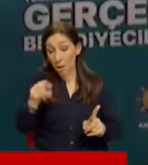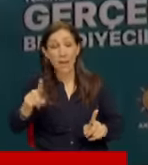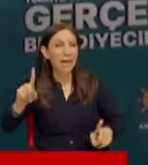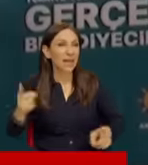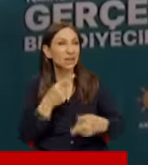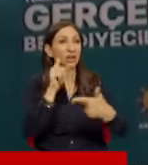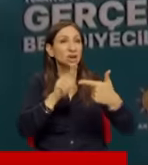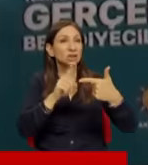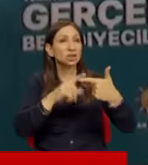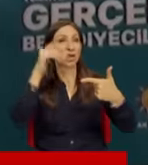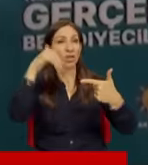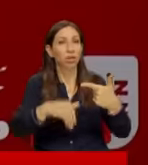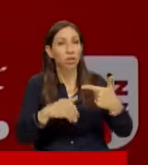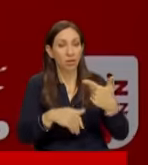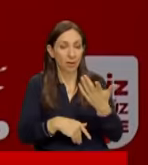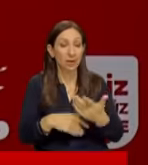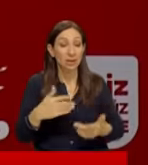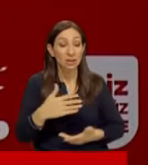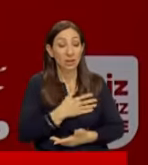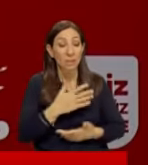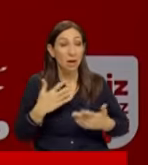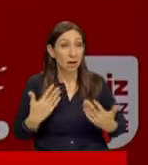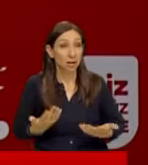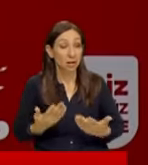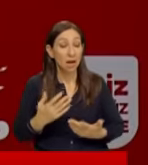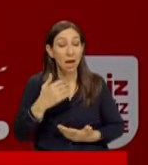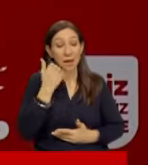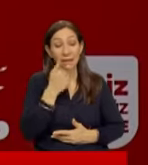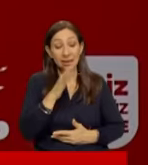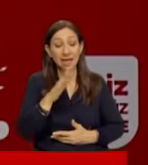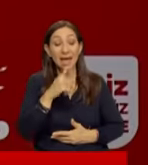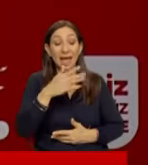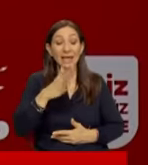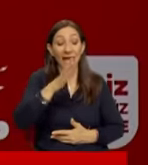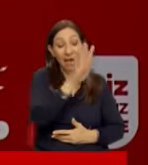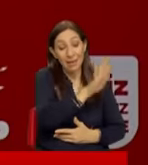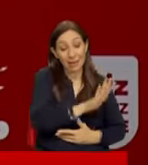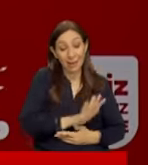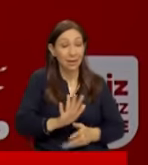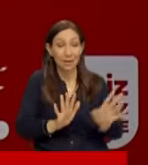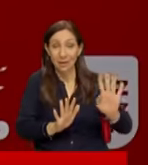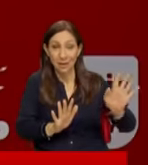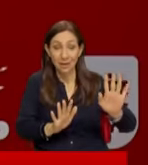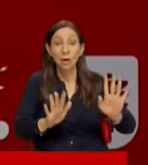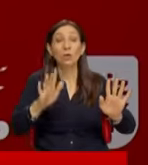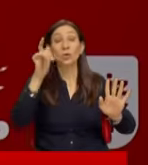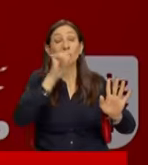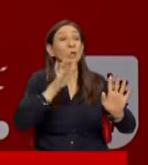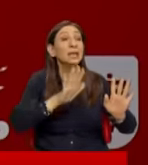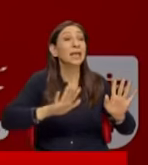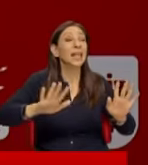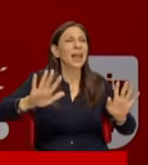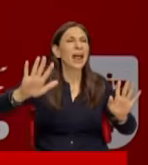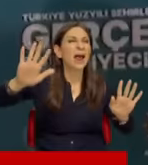kez ikinci parti konumuna geriledi. CHP artık Akdeniz ve Ege kıyılarında değil, Türkiye'nin